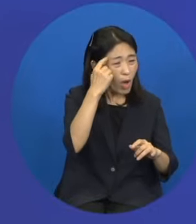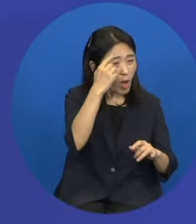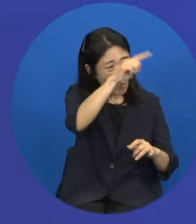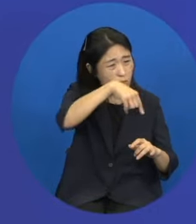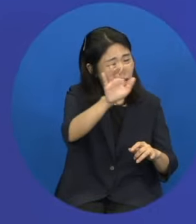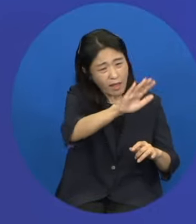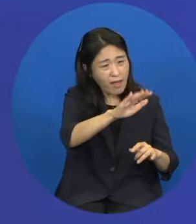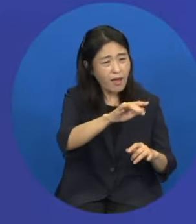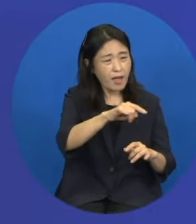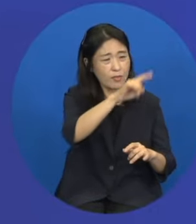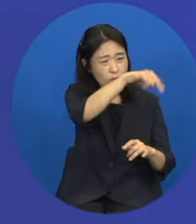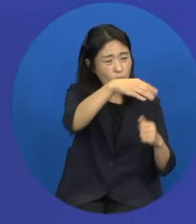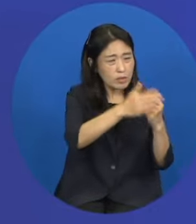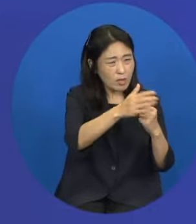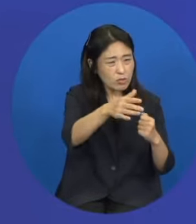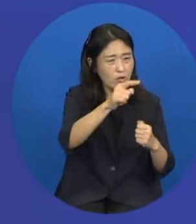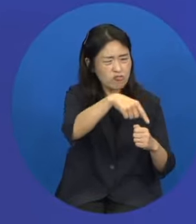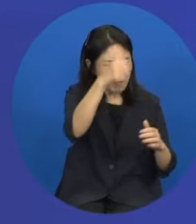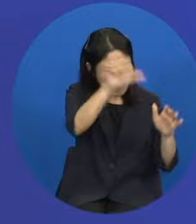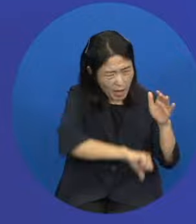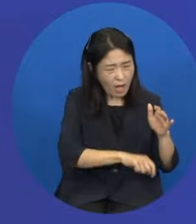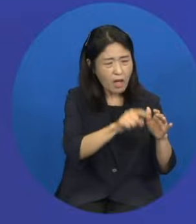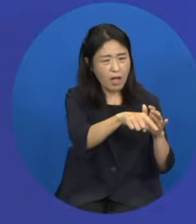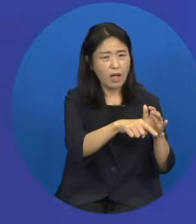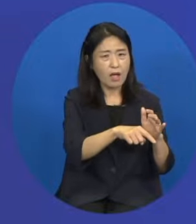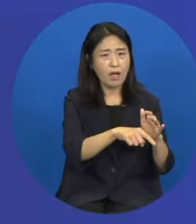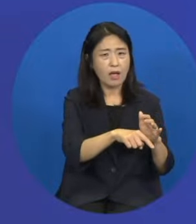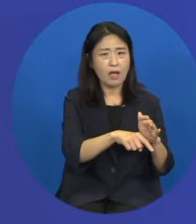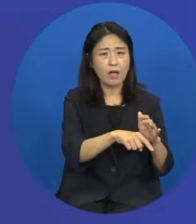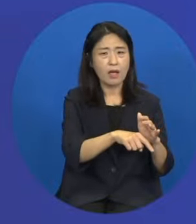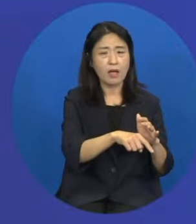너희들이 안 나와서 졌잖아. 이러지 않았겠어요?